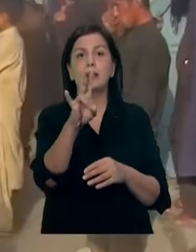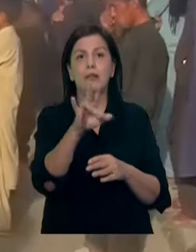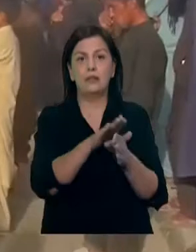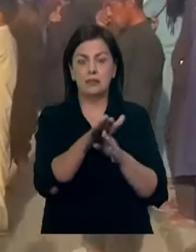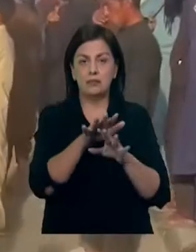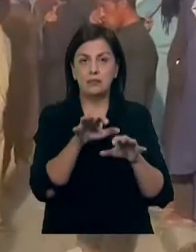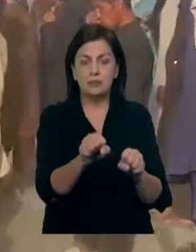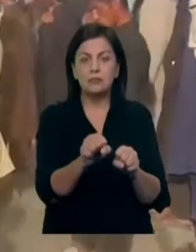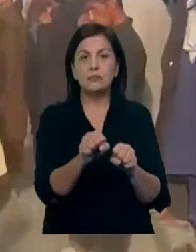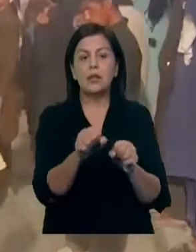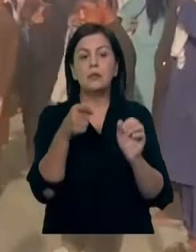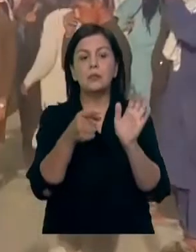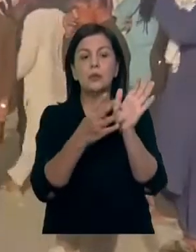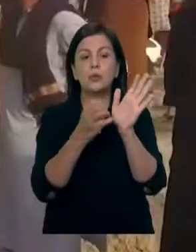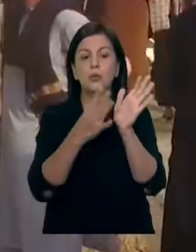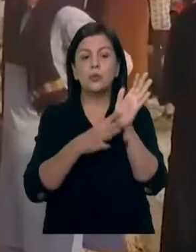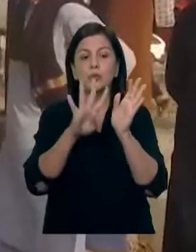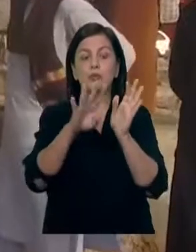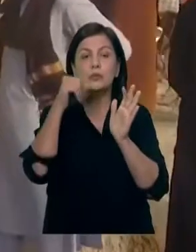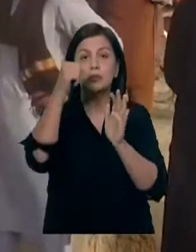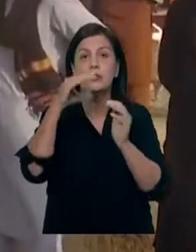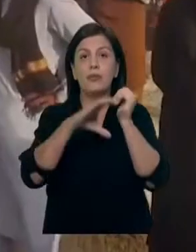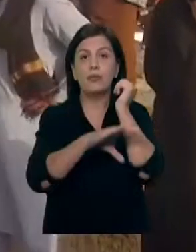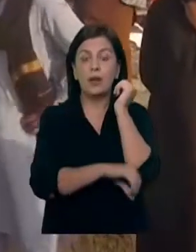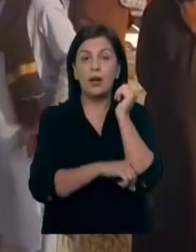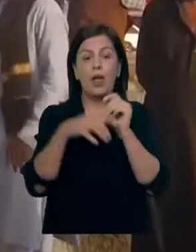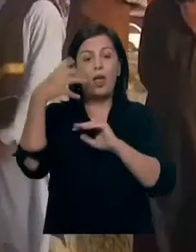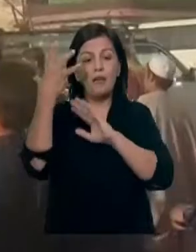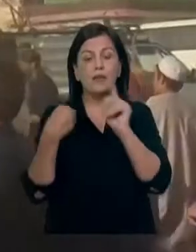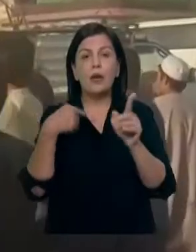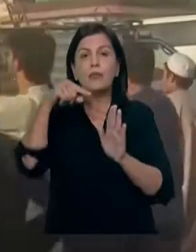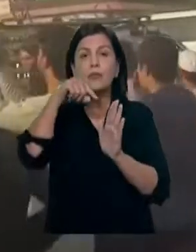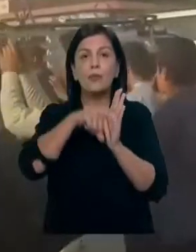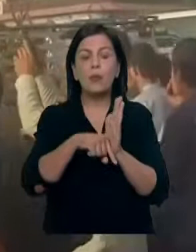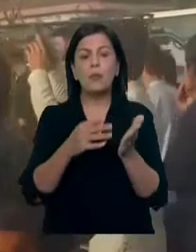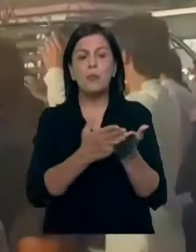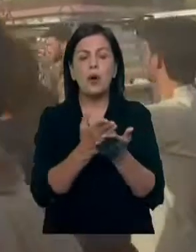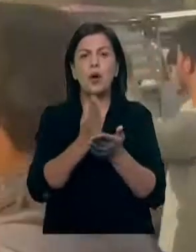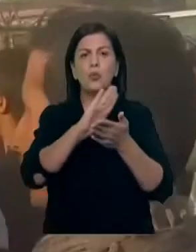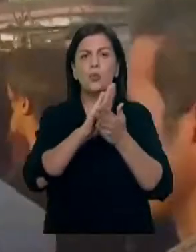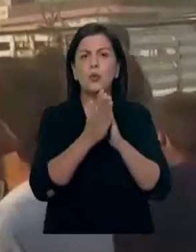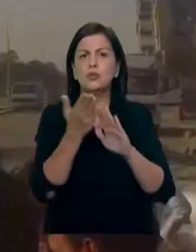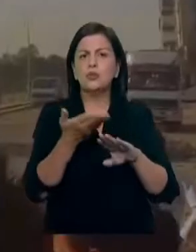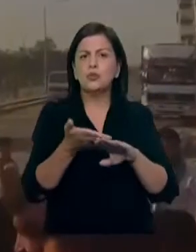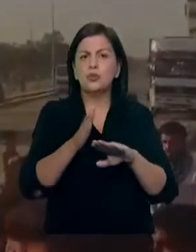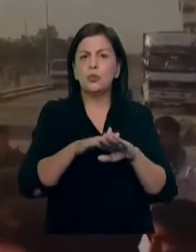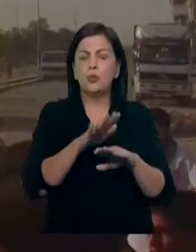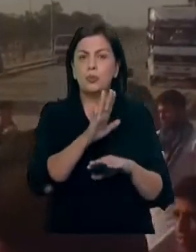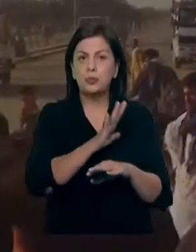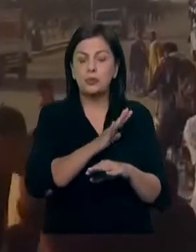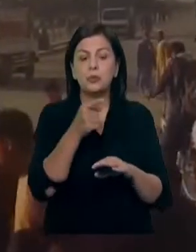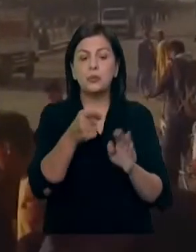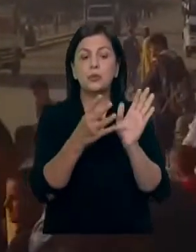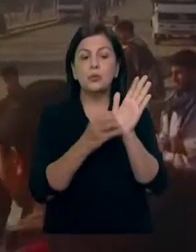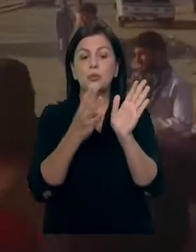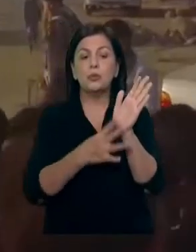ki, 1994-cü ilin sonunda Əfqanistanda siyasi-sosial vəziyyətin olduqca ağır olduğu bir vaxtda meydana gəlib.